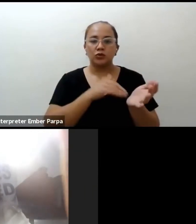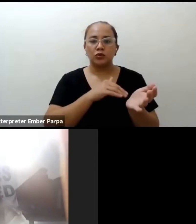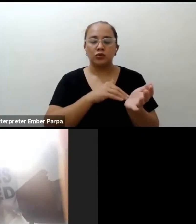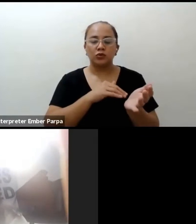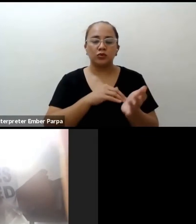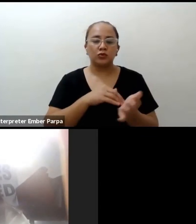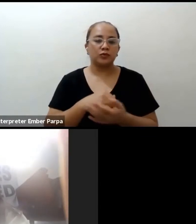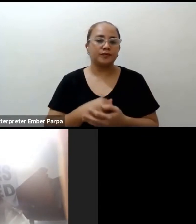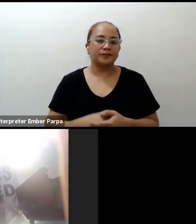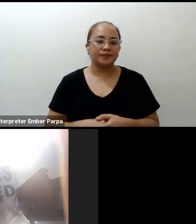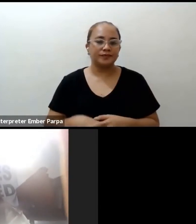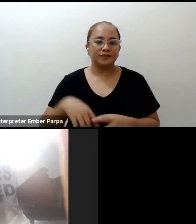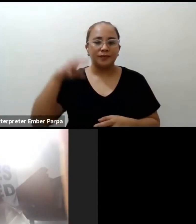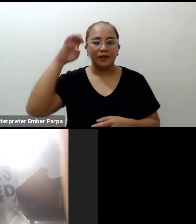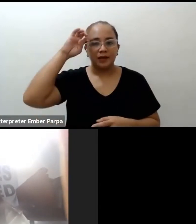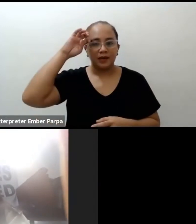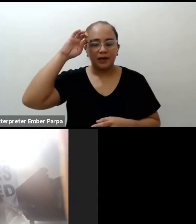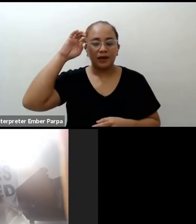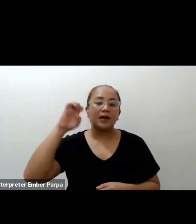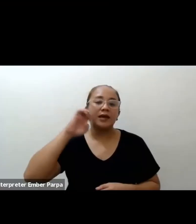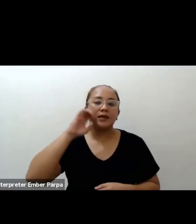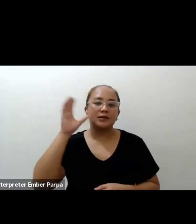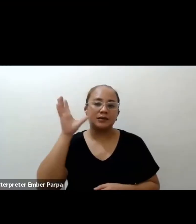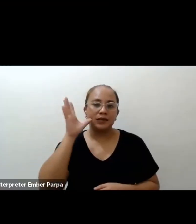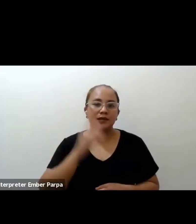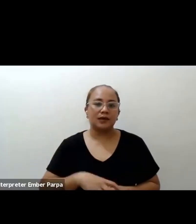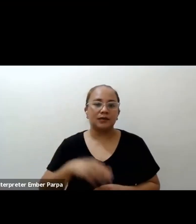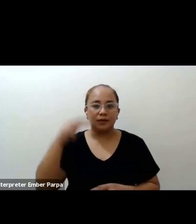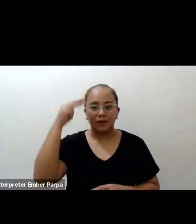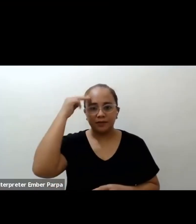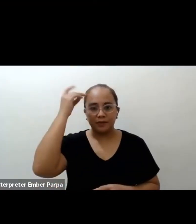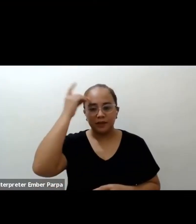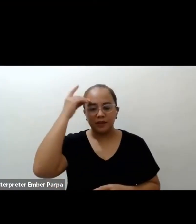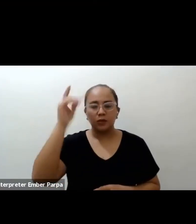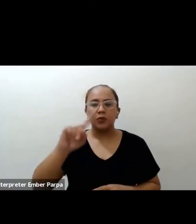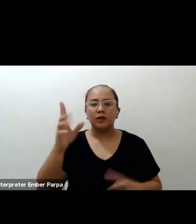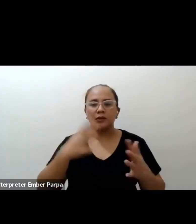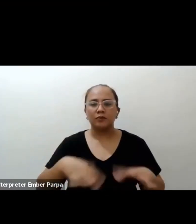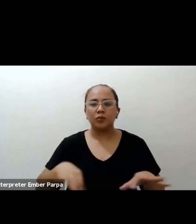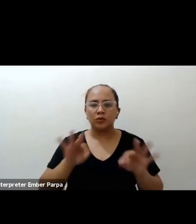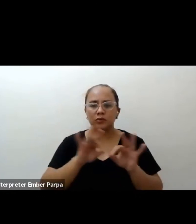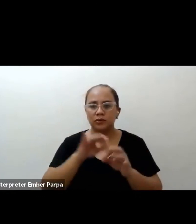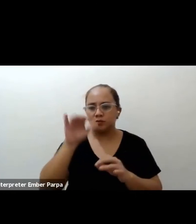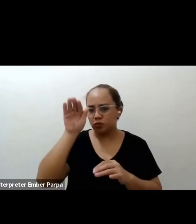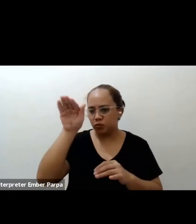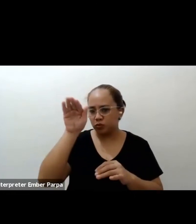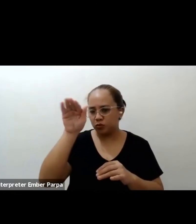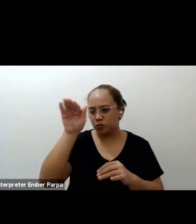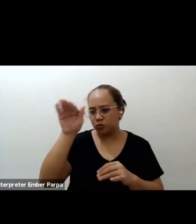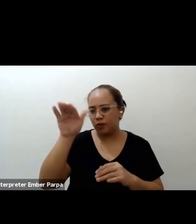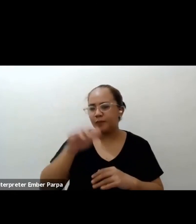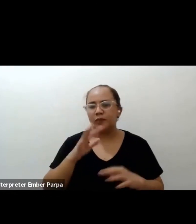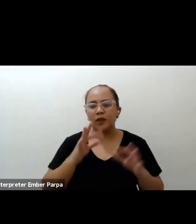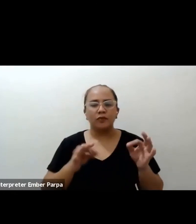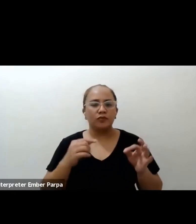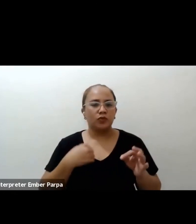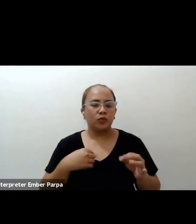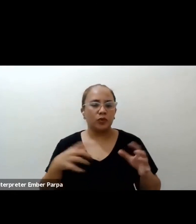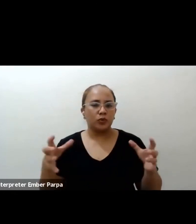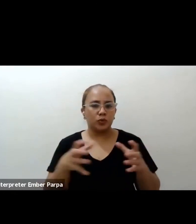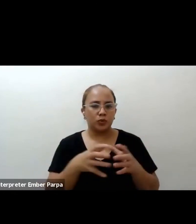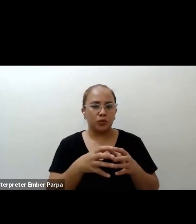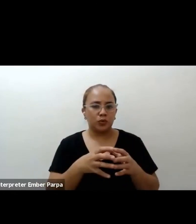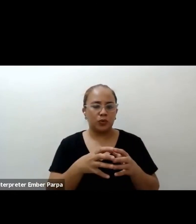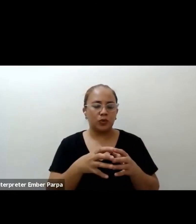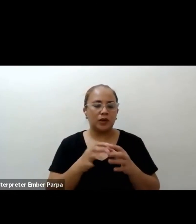Dr. Dairit naman na para sa inyo, anong pinakamahalagang panawagan kung magbubuo tayo ng